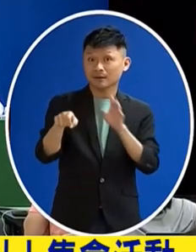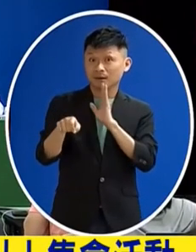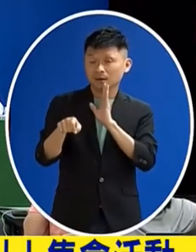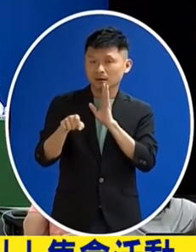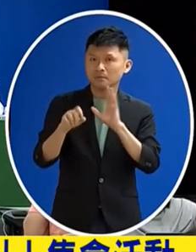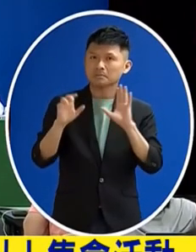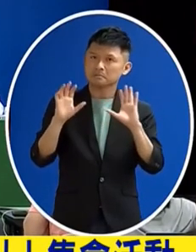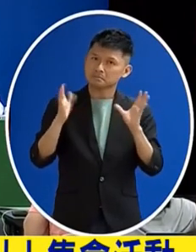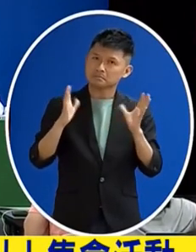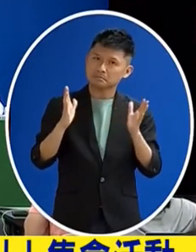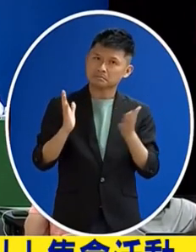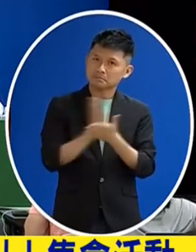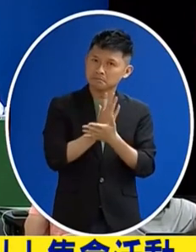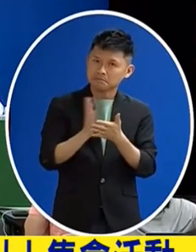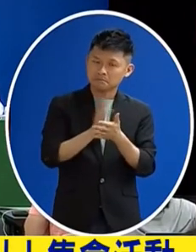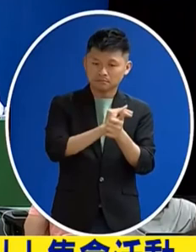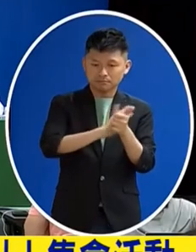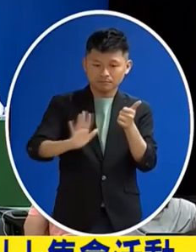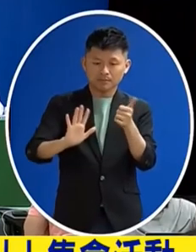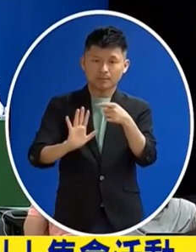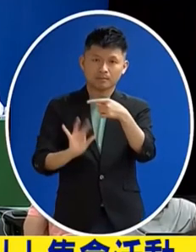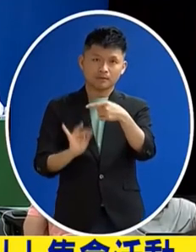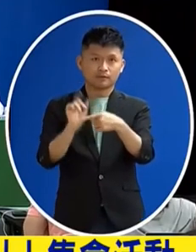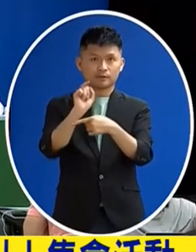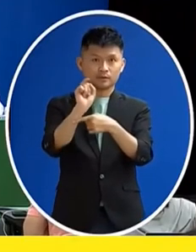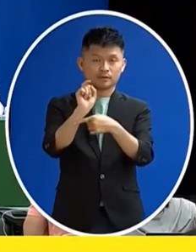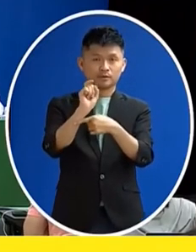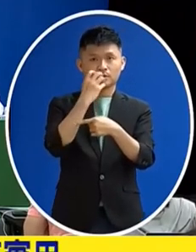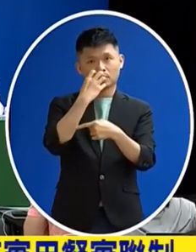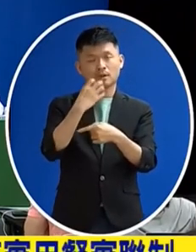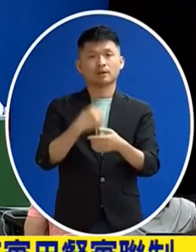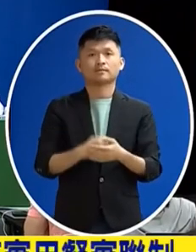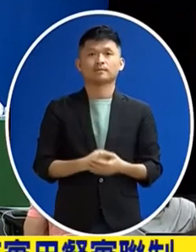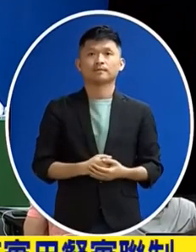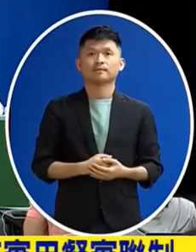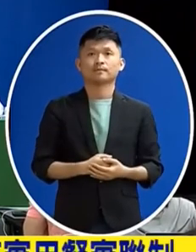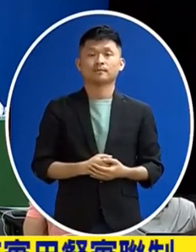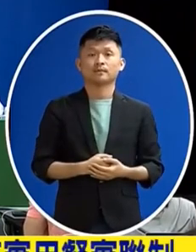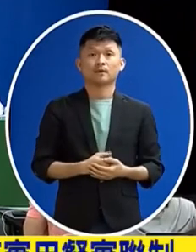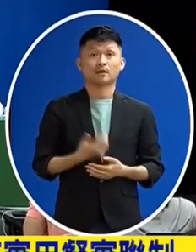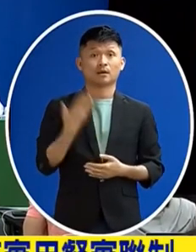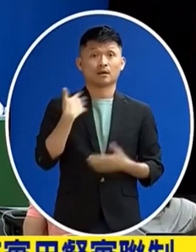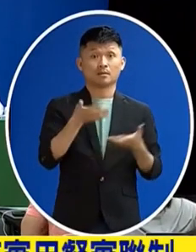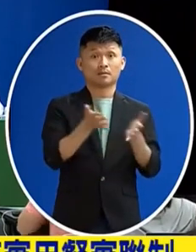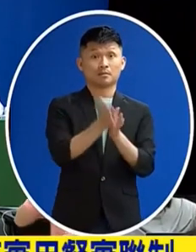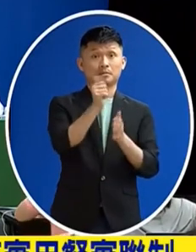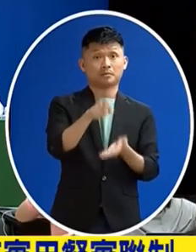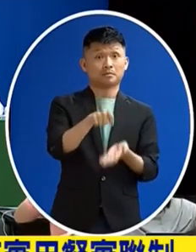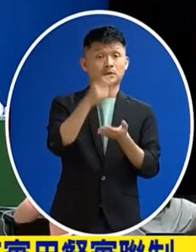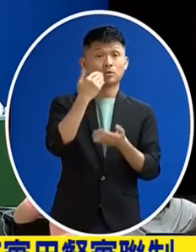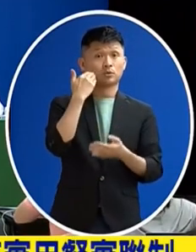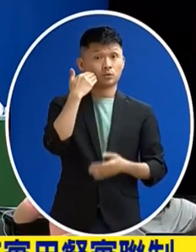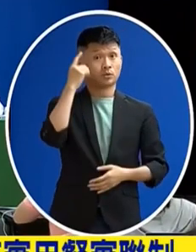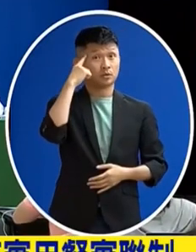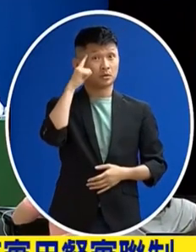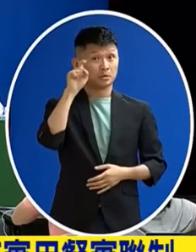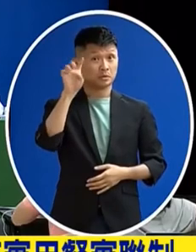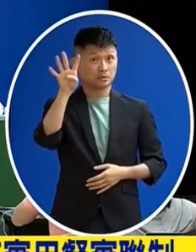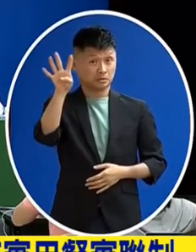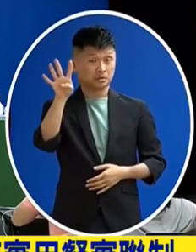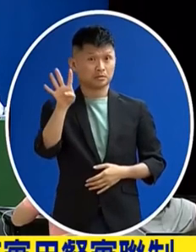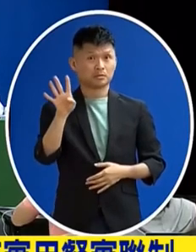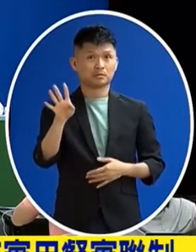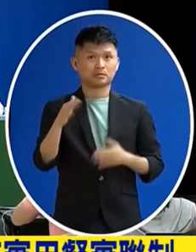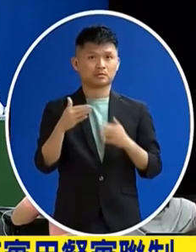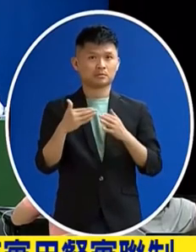量大概影响到的只有10%，那但是就是怎么之前部长你这边有说如果是14天华航会倒吗？怎么会有这